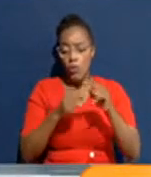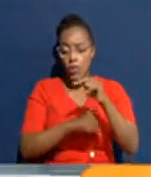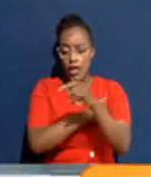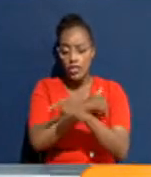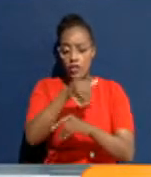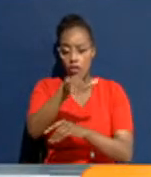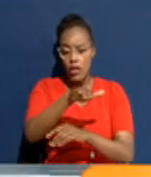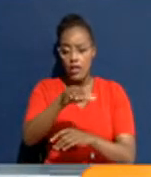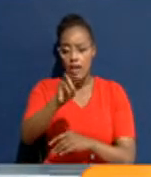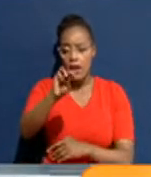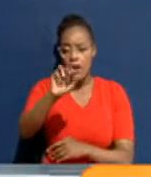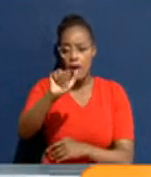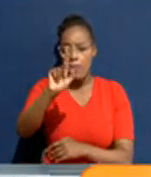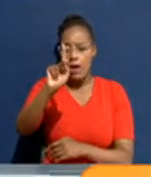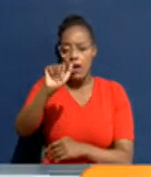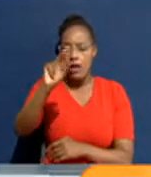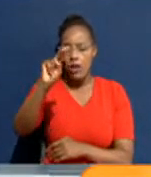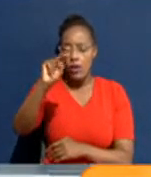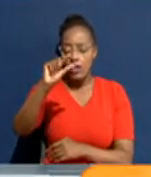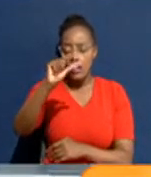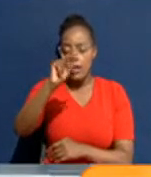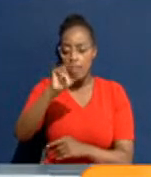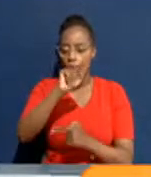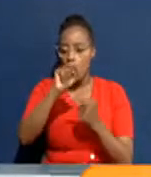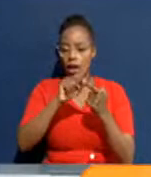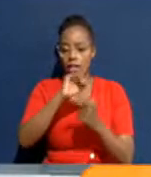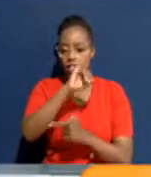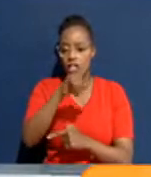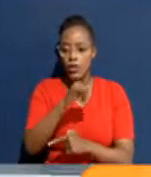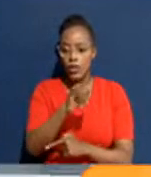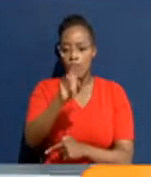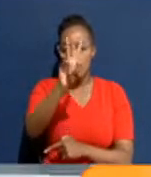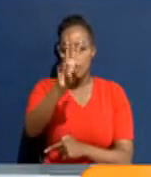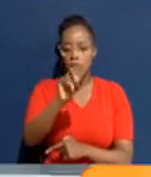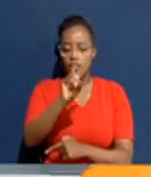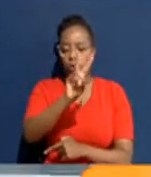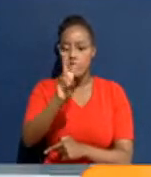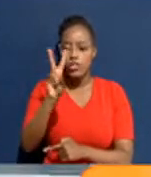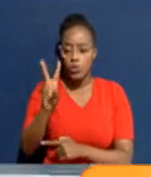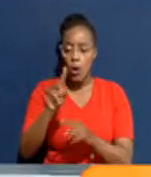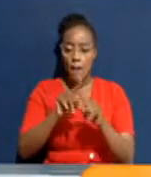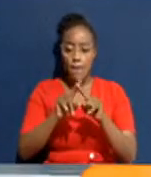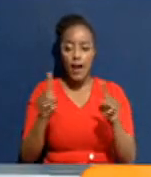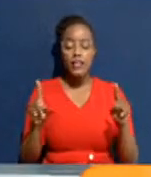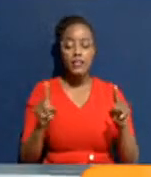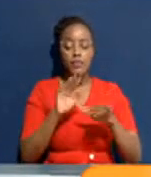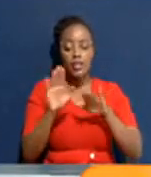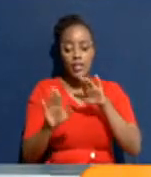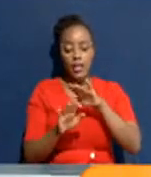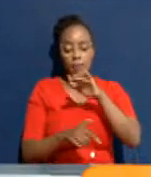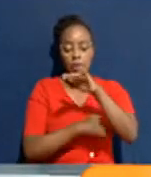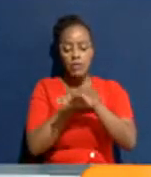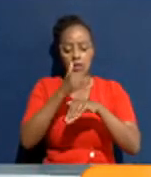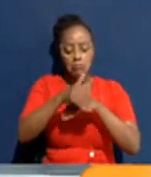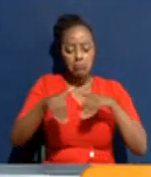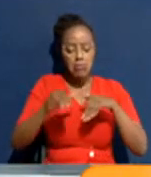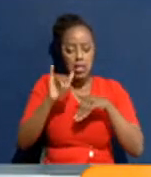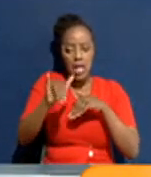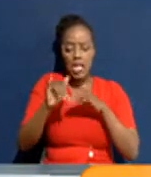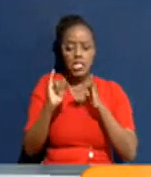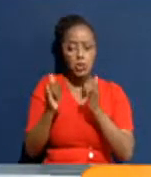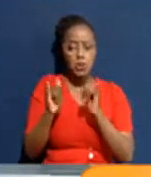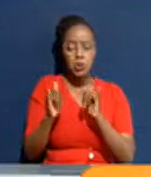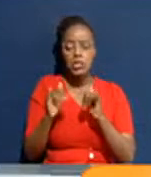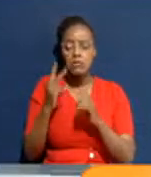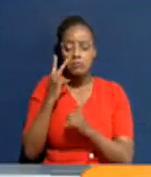wa eneo la Makongeni Raymond Charo Januari mwaka 2022. Hata hivyo, naibu chifu huyu amejitenga na taarifa hizo,